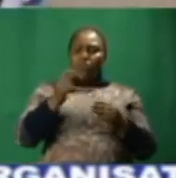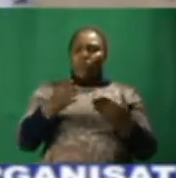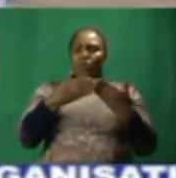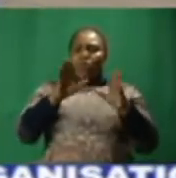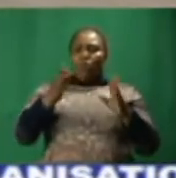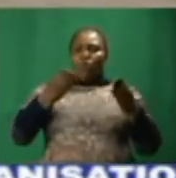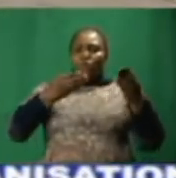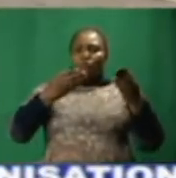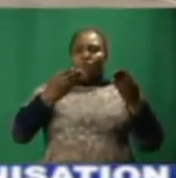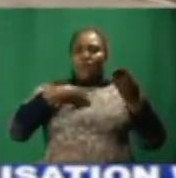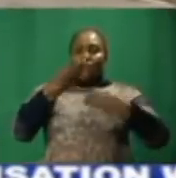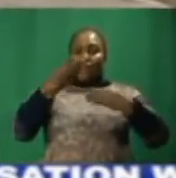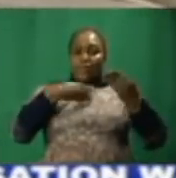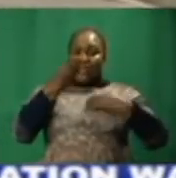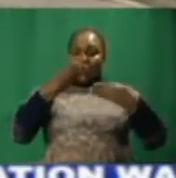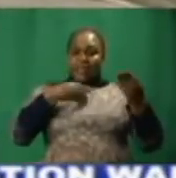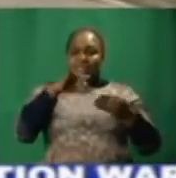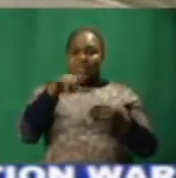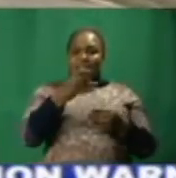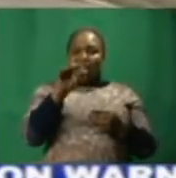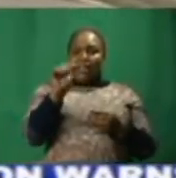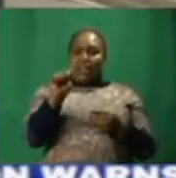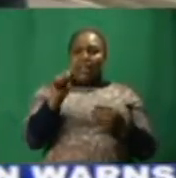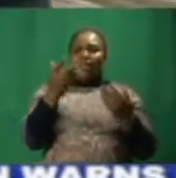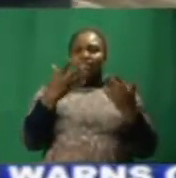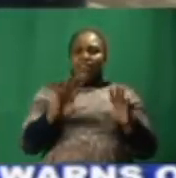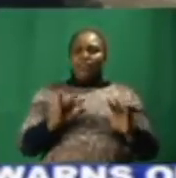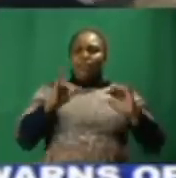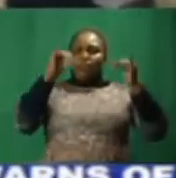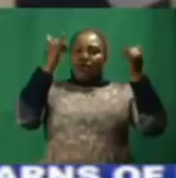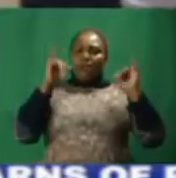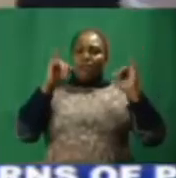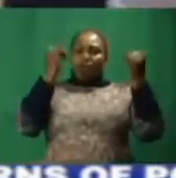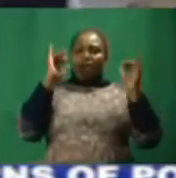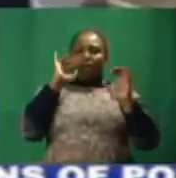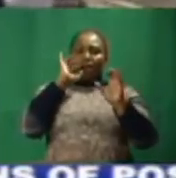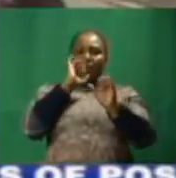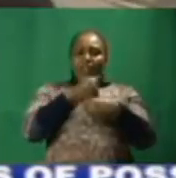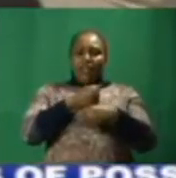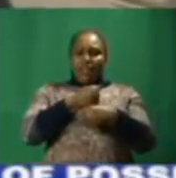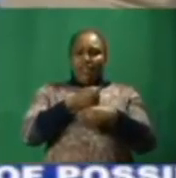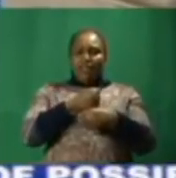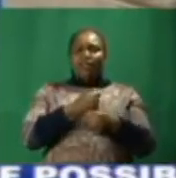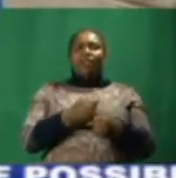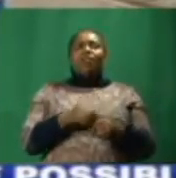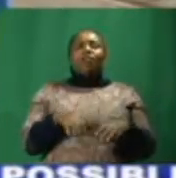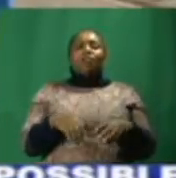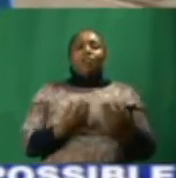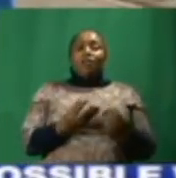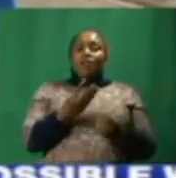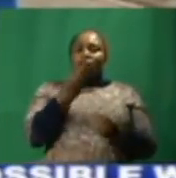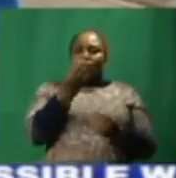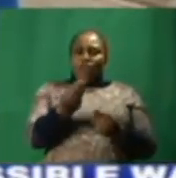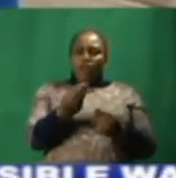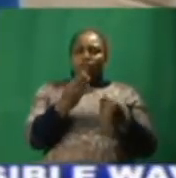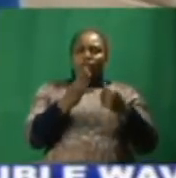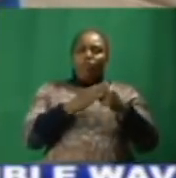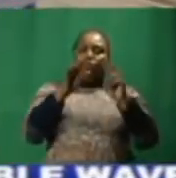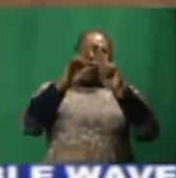emabhizinisi i-junior achievement nabo balugubhile lolusuku kanti kuthi mbanzakanya kwabo nemfana